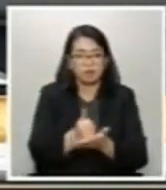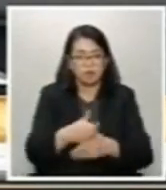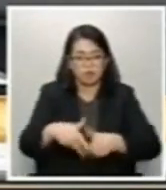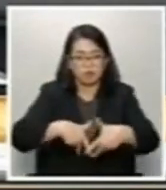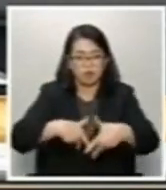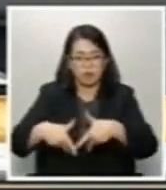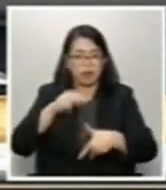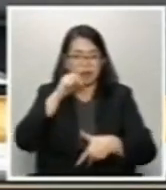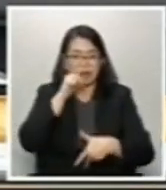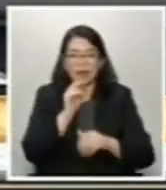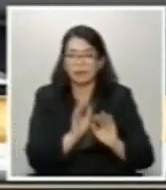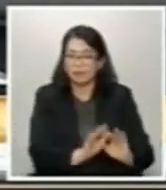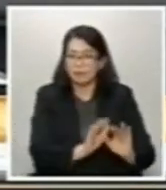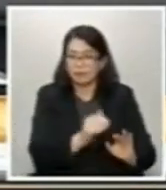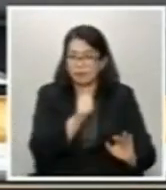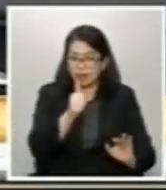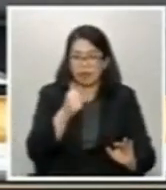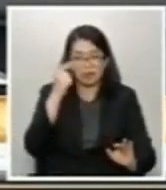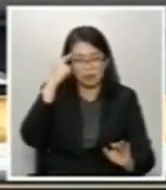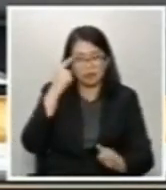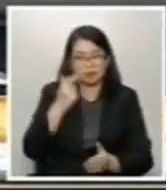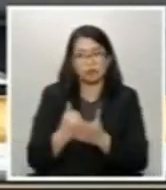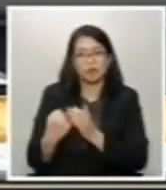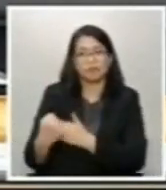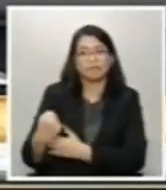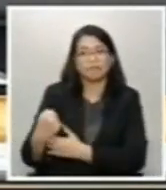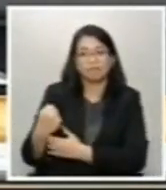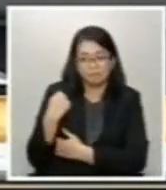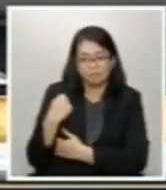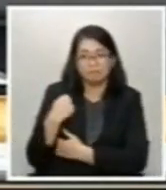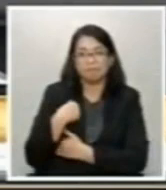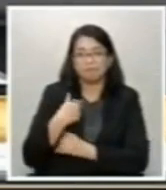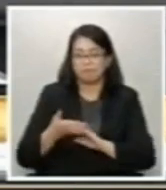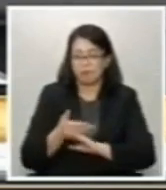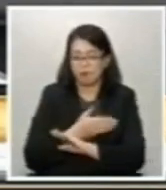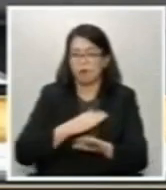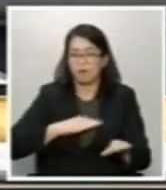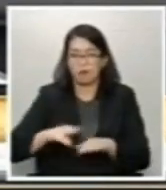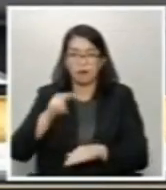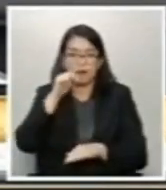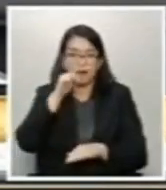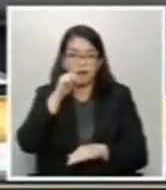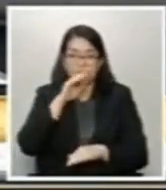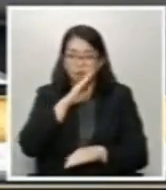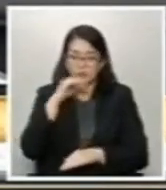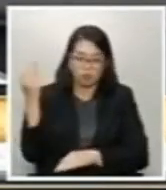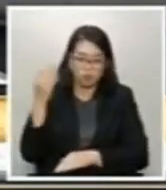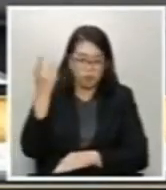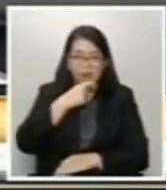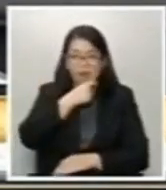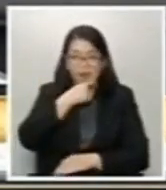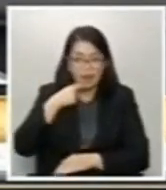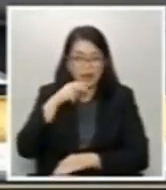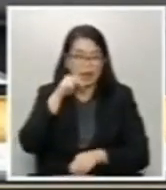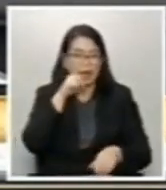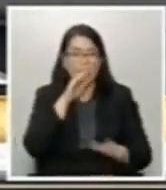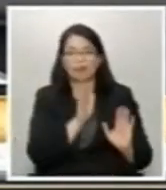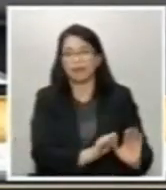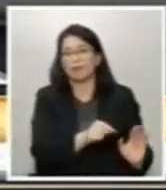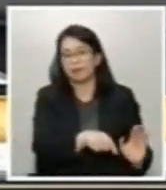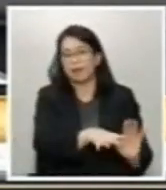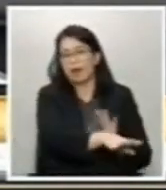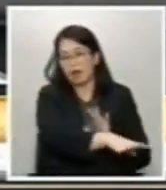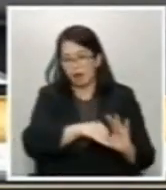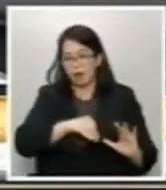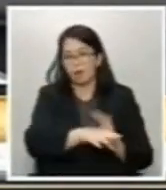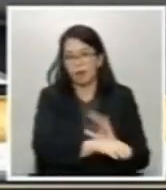เป็นการสร้างความมั่นใจเป็นการเตรียมความพร้อมในการใช้น้ำเพื่อการอุปโภคบริโภคตลอดจนการใช้น้